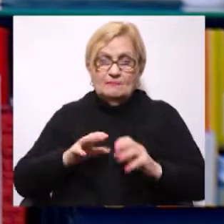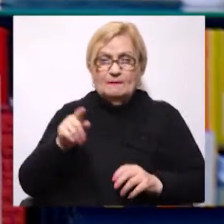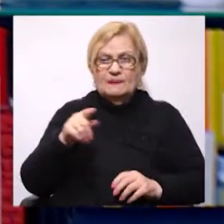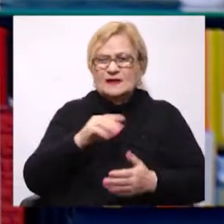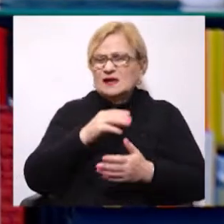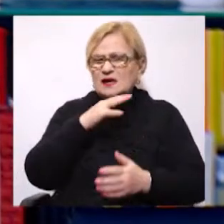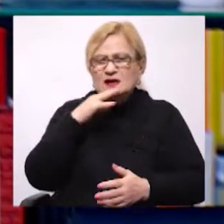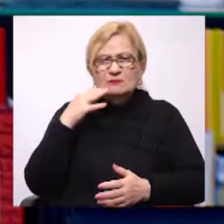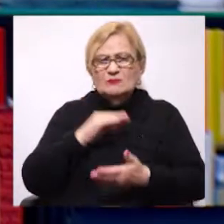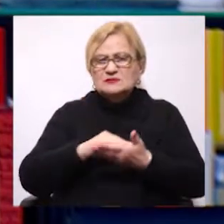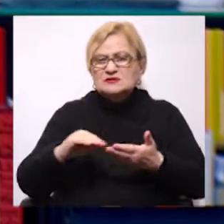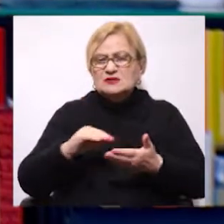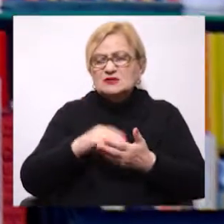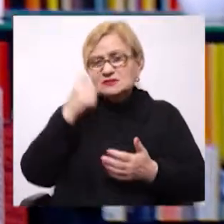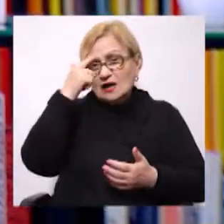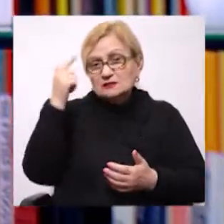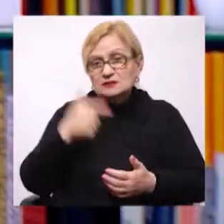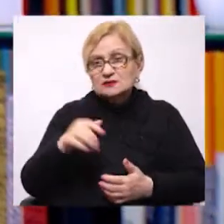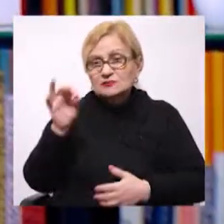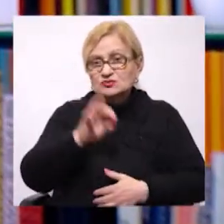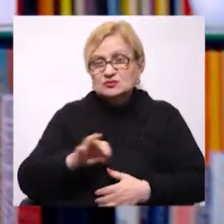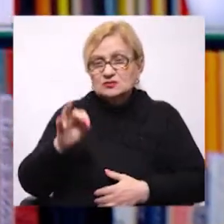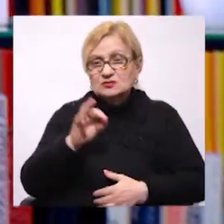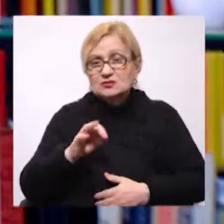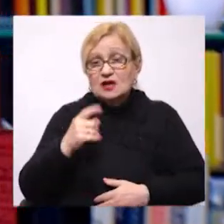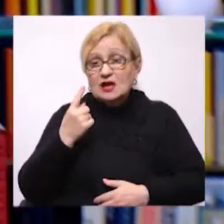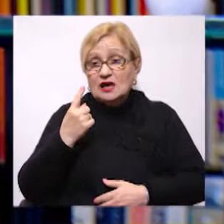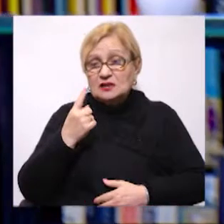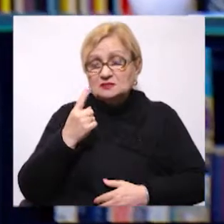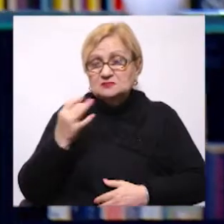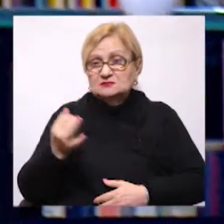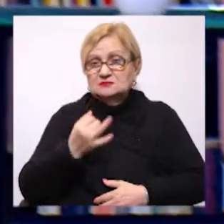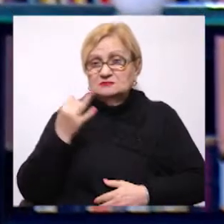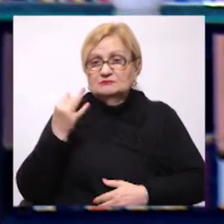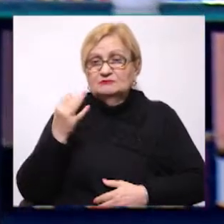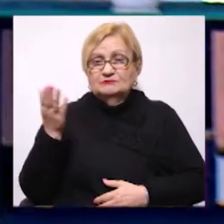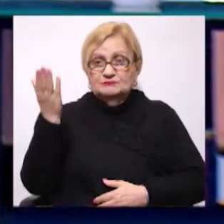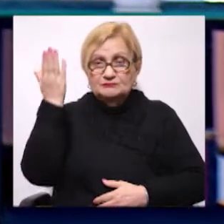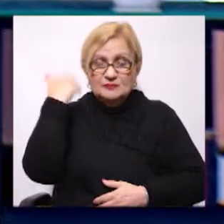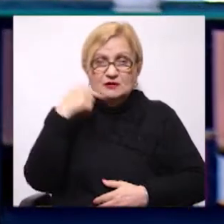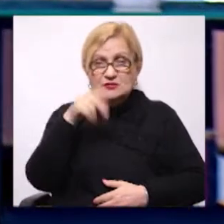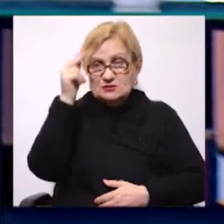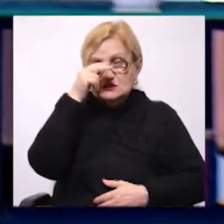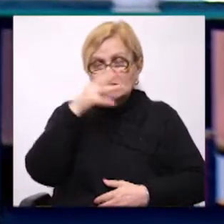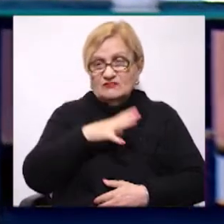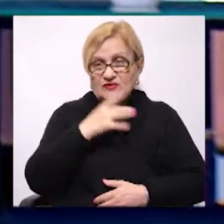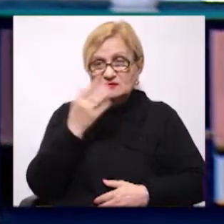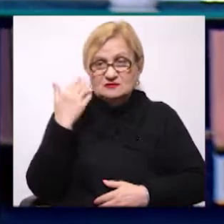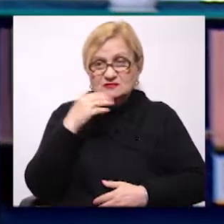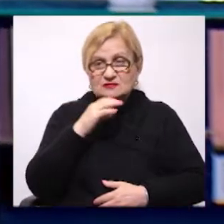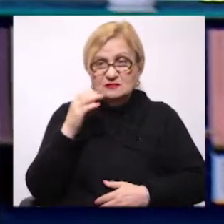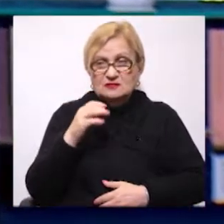ძალიან დაწერილი თავის პუბლიცისტურ წერილებში. ერთ-ერთი წერილი წინა კლასებში ნასწავლიც გაქვს,